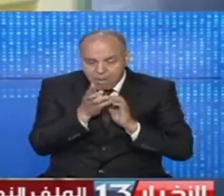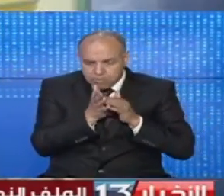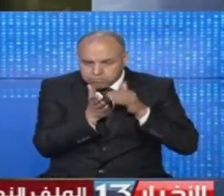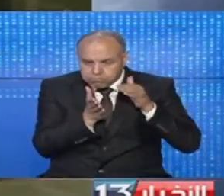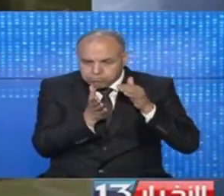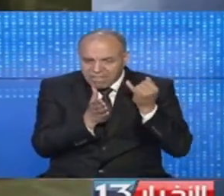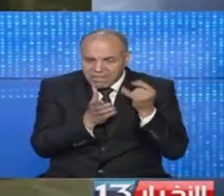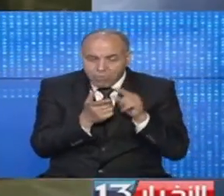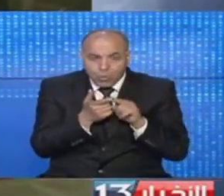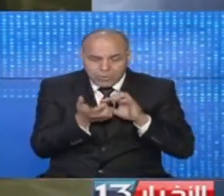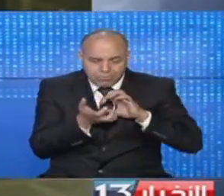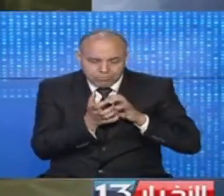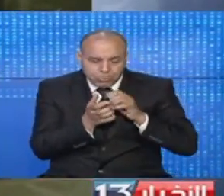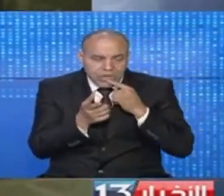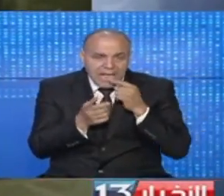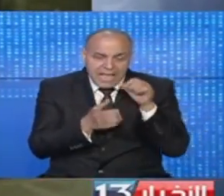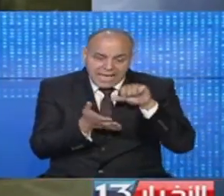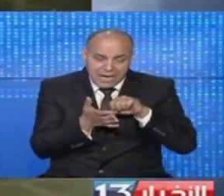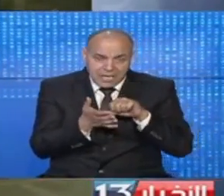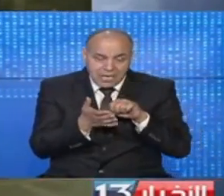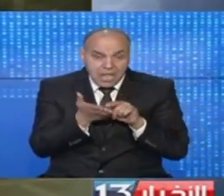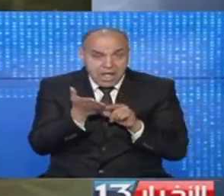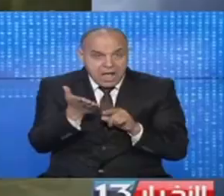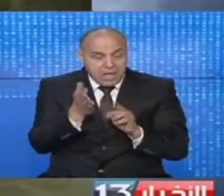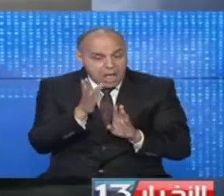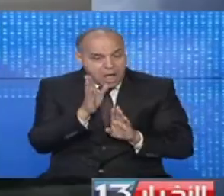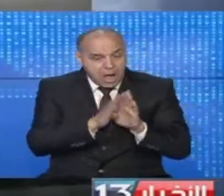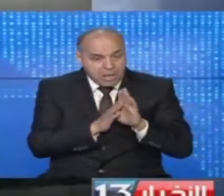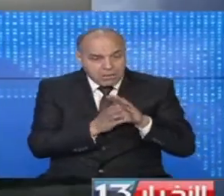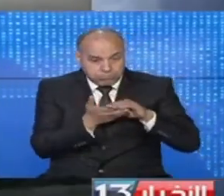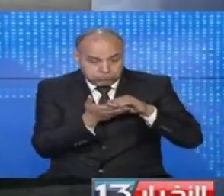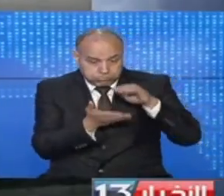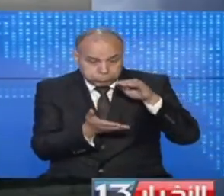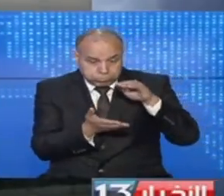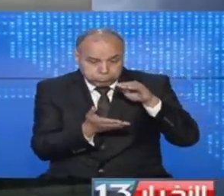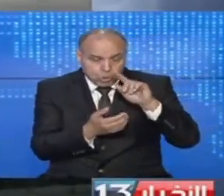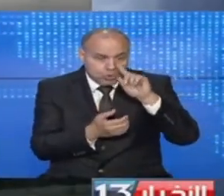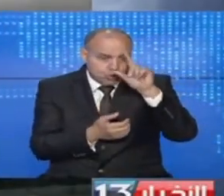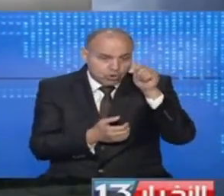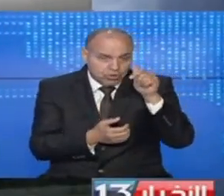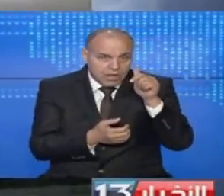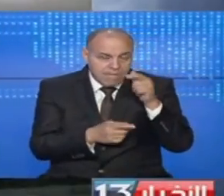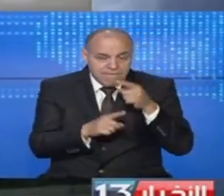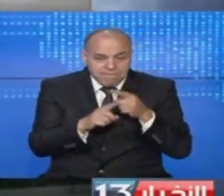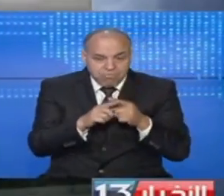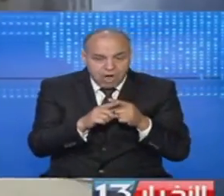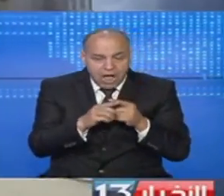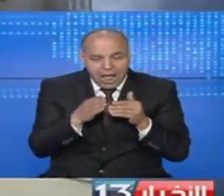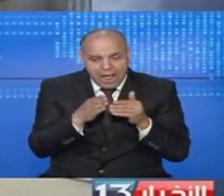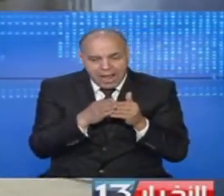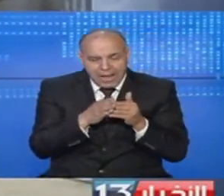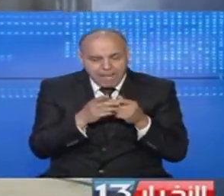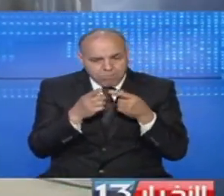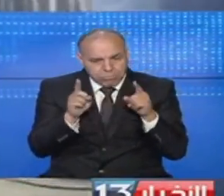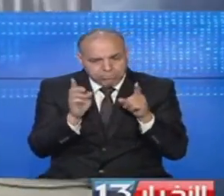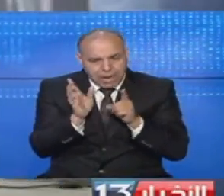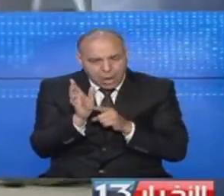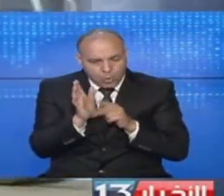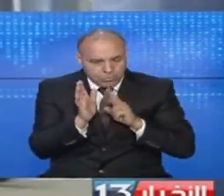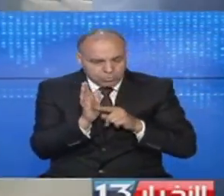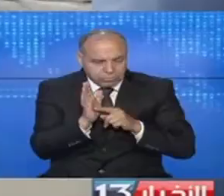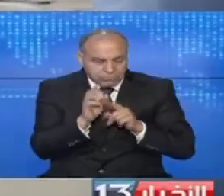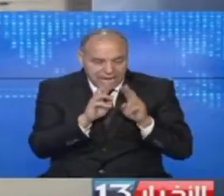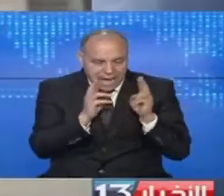الضعيف تخصيب لدى إيران والذي تفوق كميته 16 مرة الحد المسموح به في